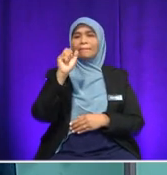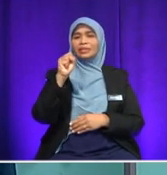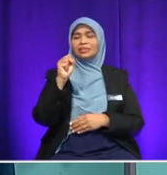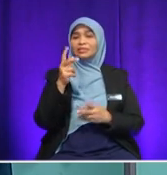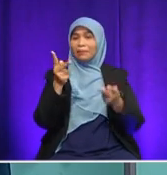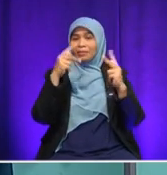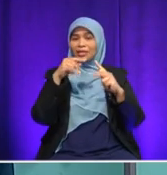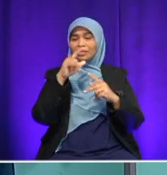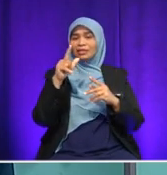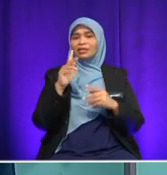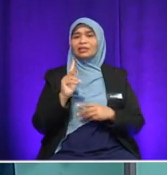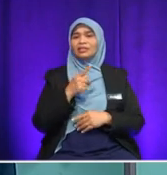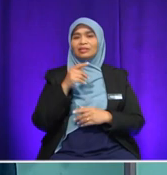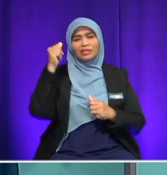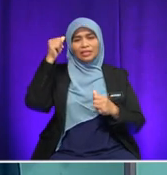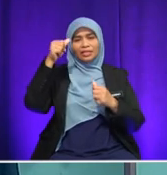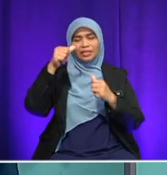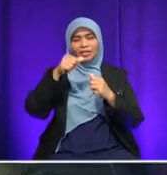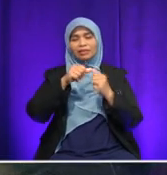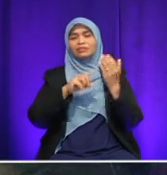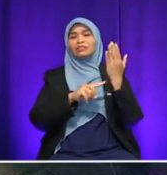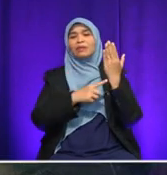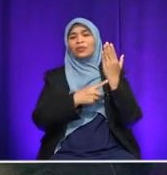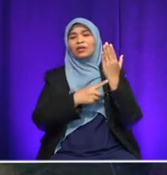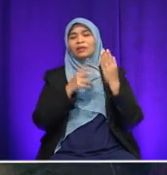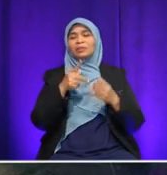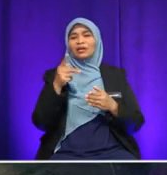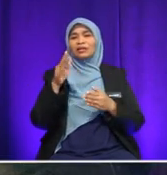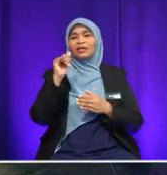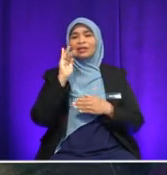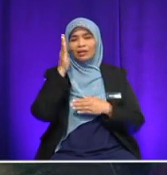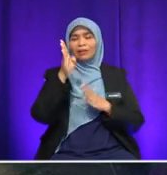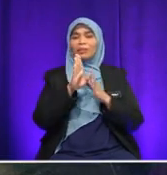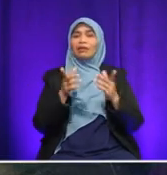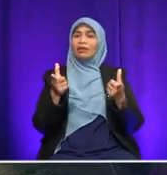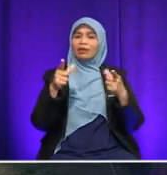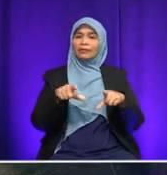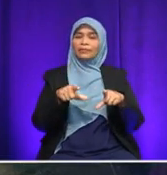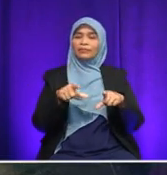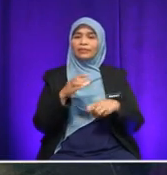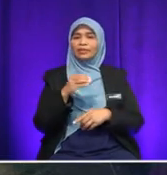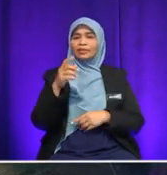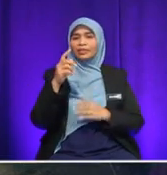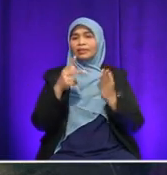pun berlaku. Ataupun orang kata apa, flashback ya? Flashback. Dan teknik kejutan